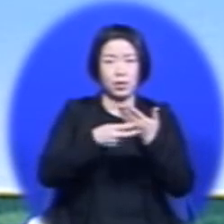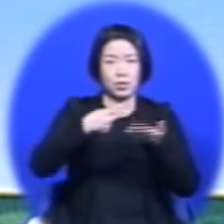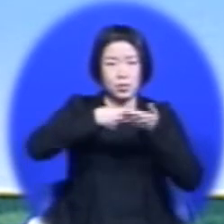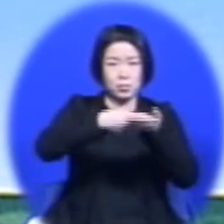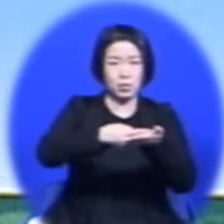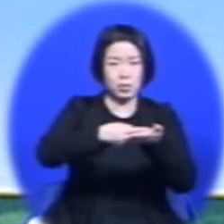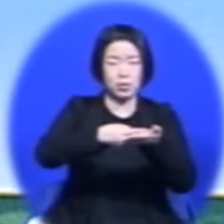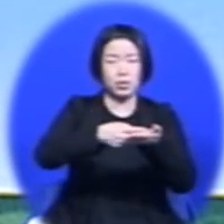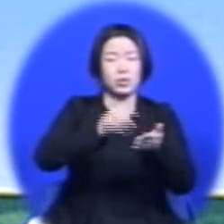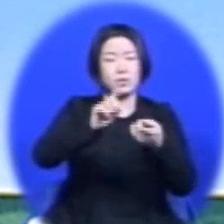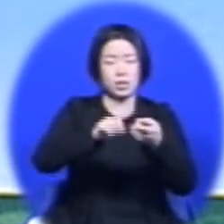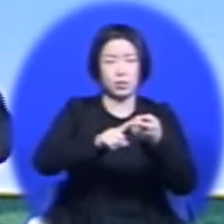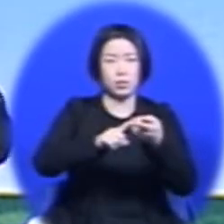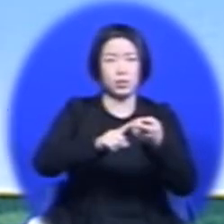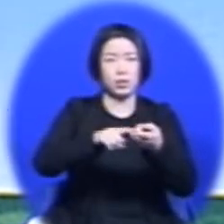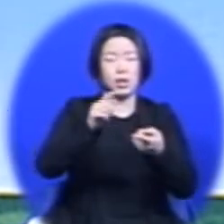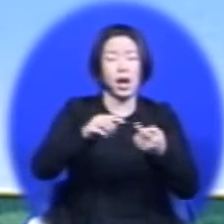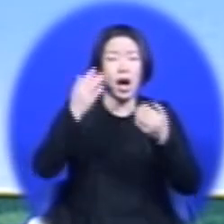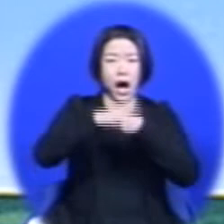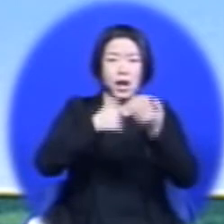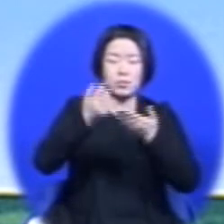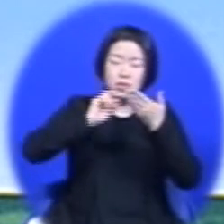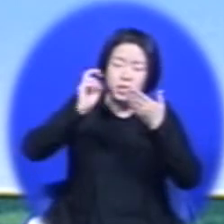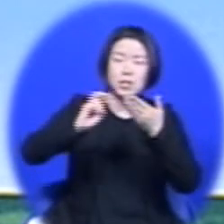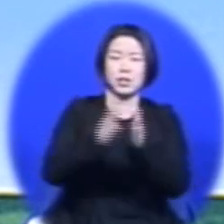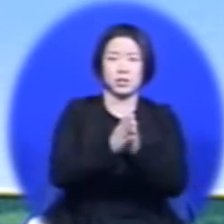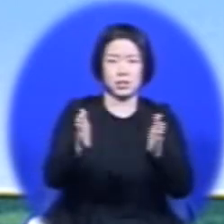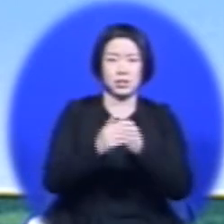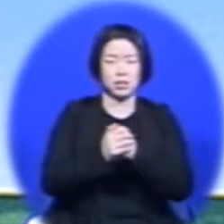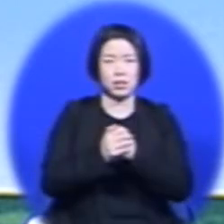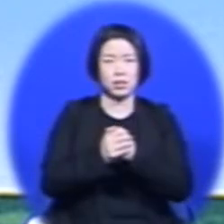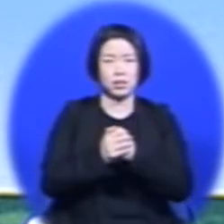채로 하나님을 찬양하기 시작했어요.